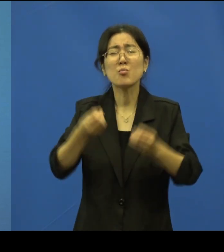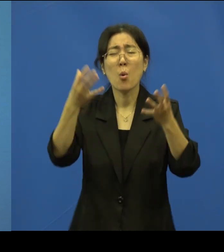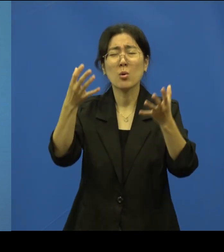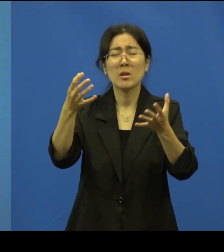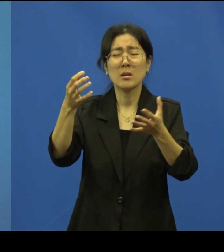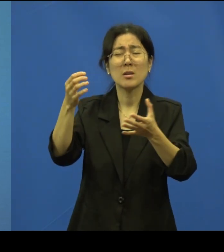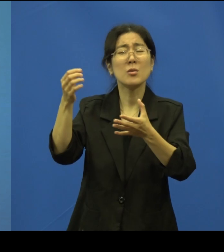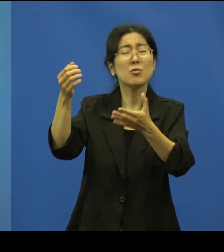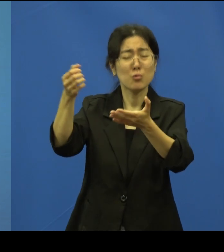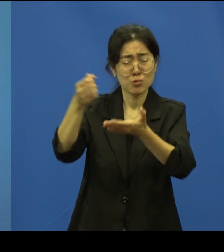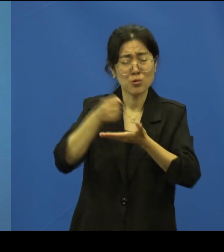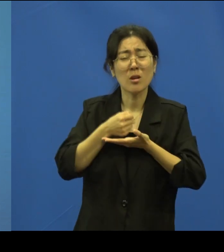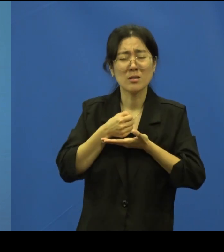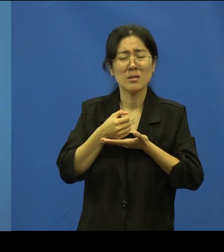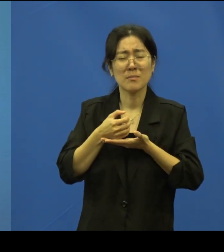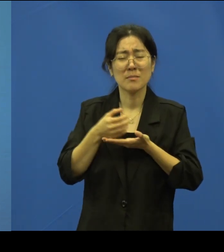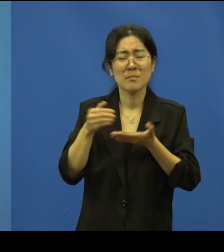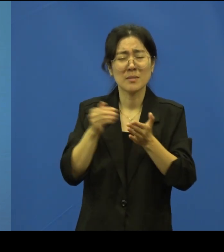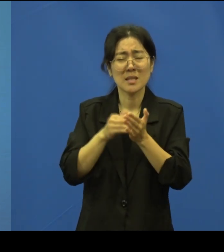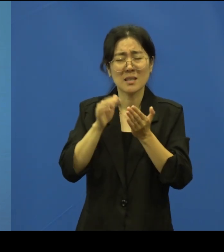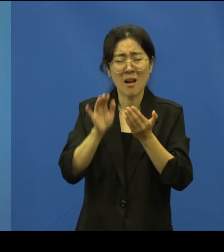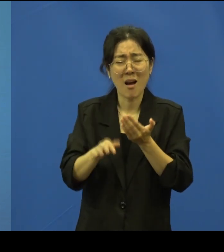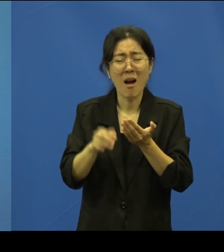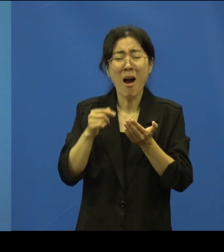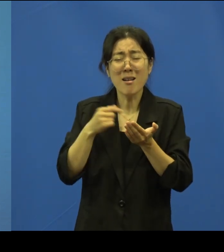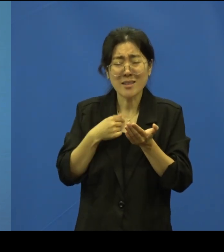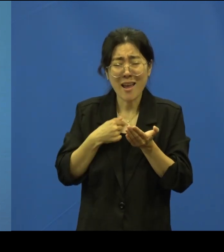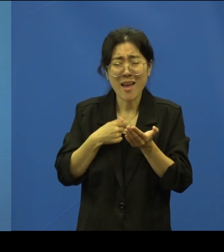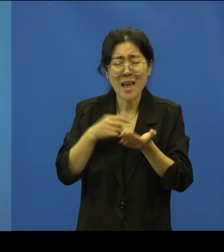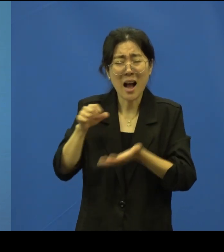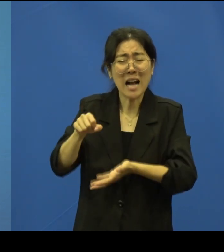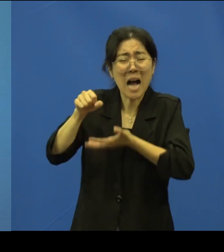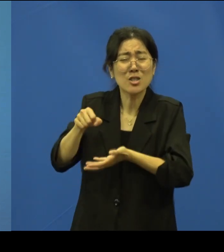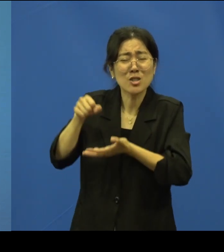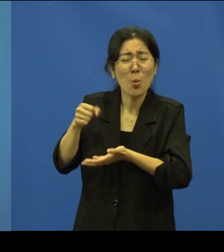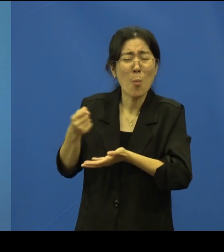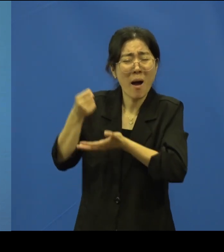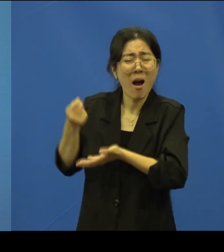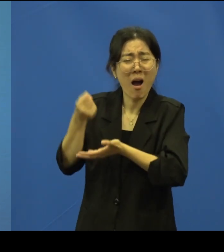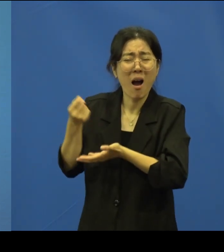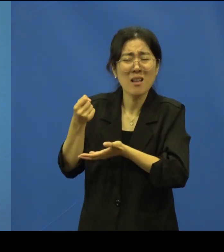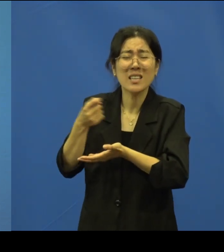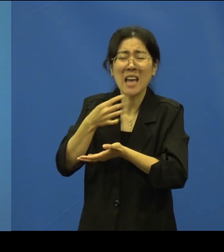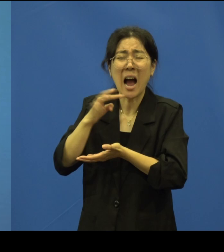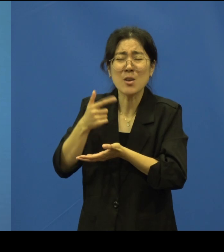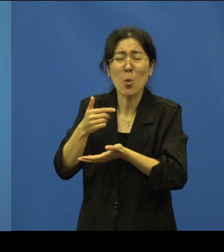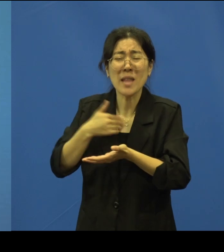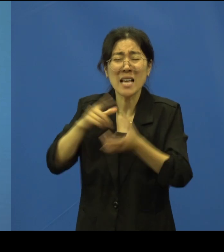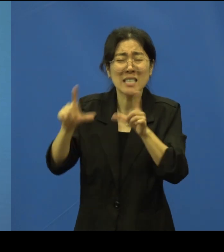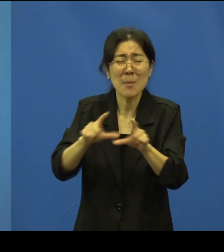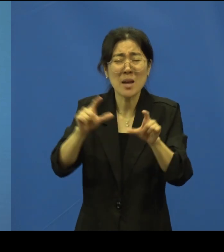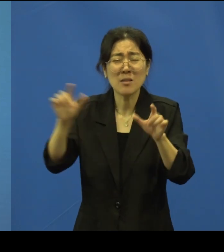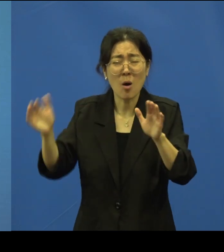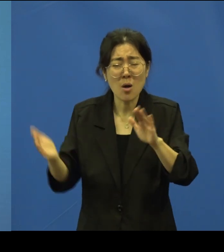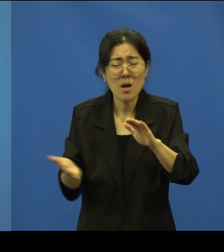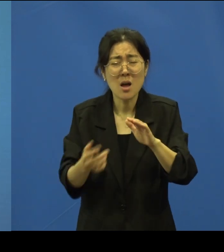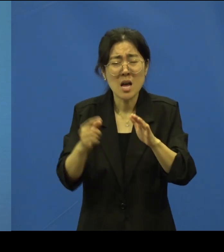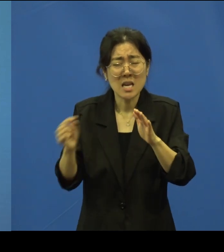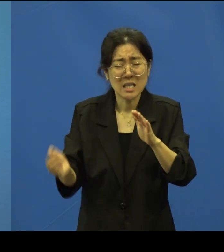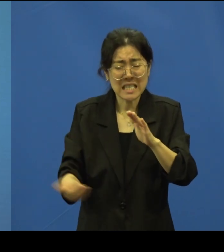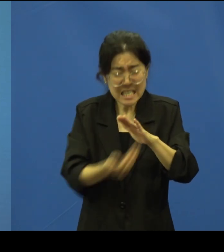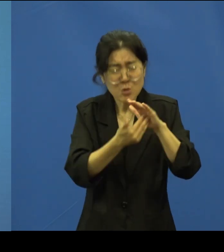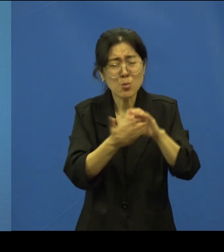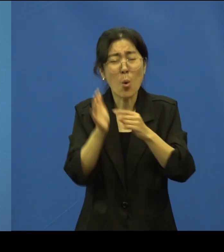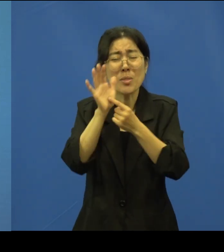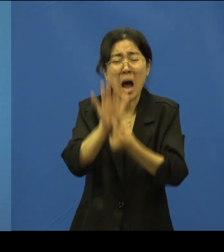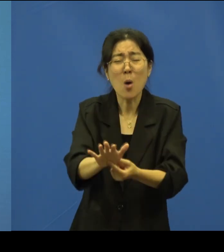때 그것이 오늘 우리의 현재형이 되는 줄로 믿습니다. 우리가 하나님 앞에 우리의 입술을 열어서